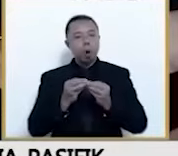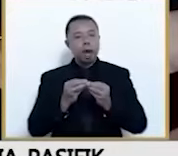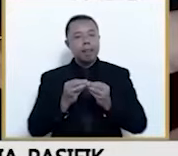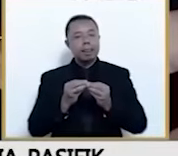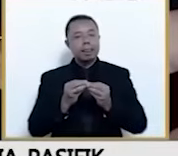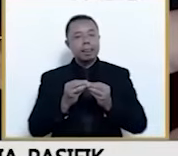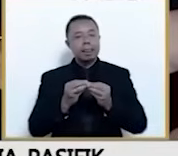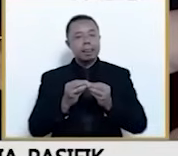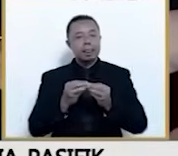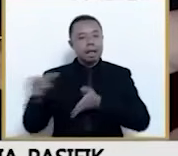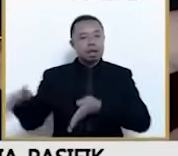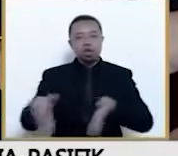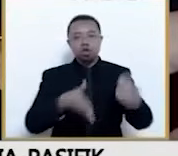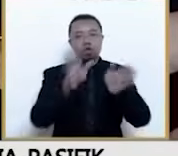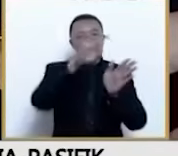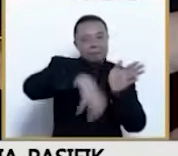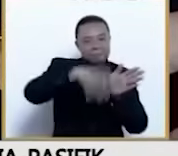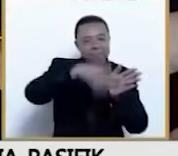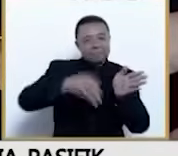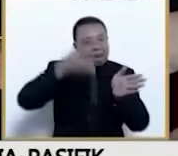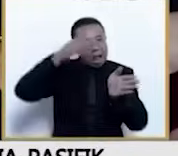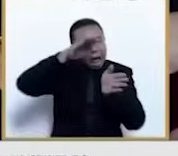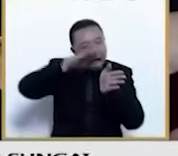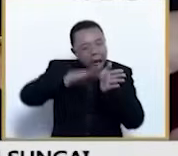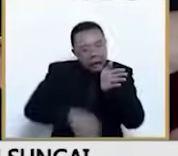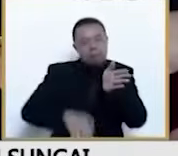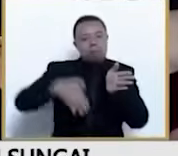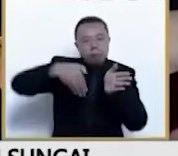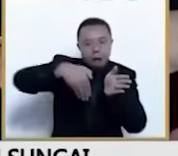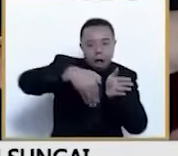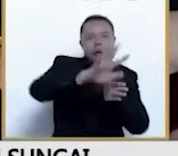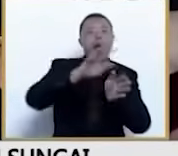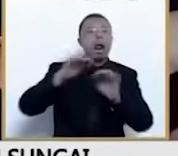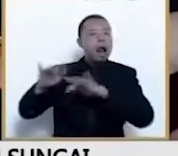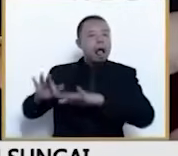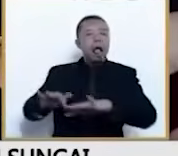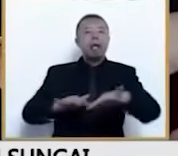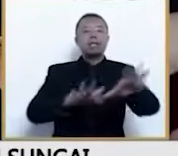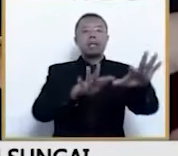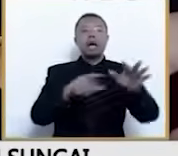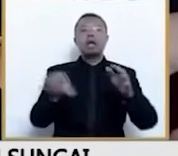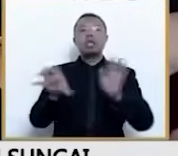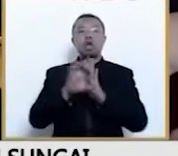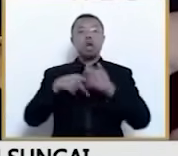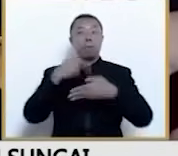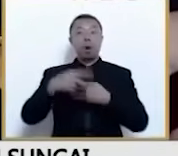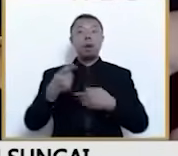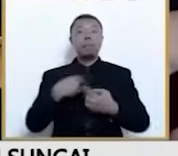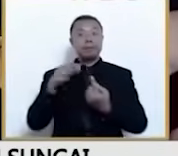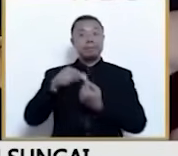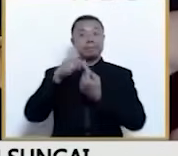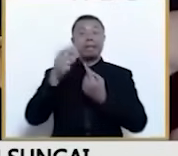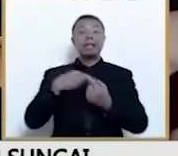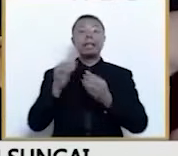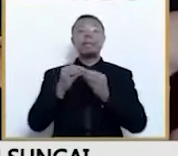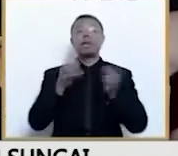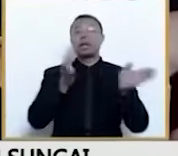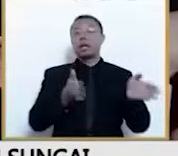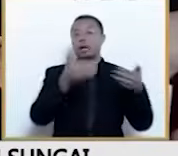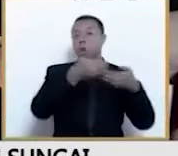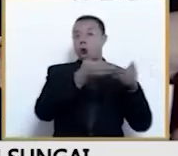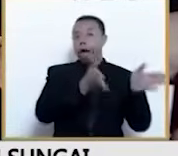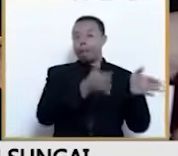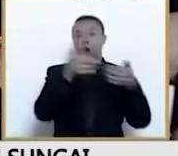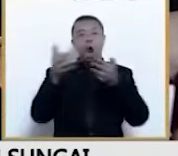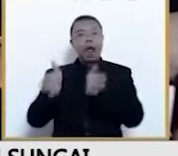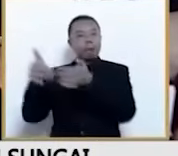normalisasi daerah aliran sungai. Kemudian seperti program unggulan kami, kita akan membangun kolam pipi monyet